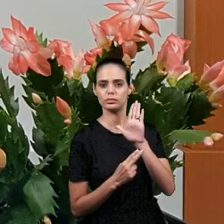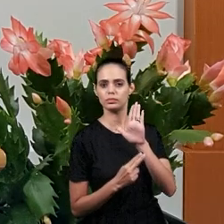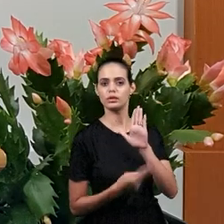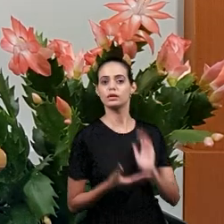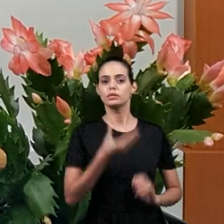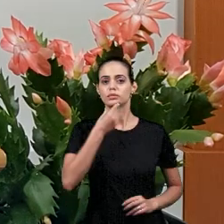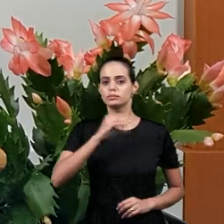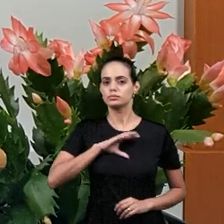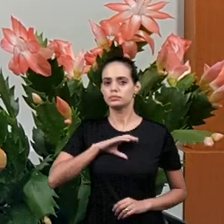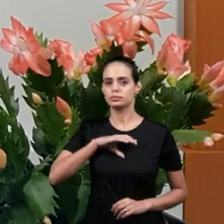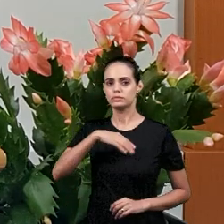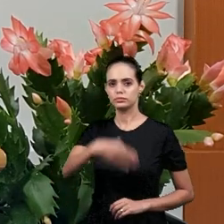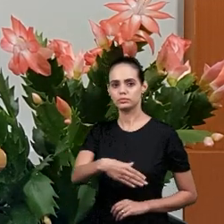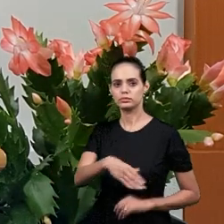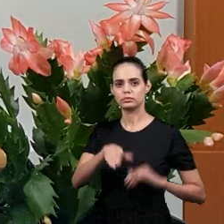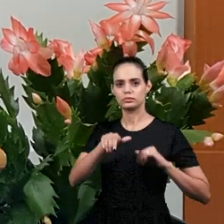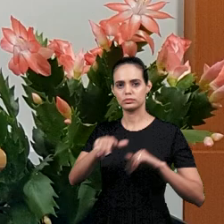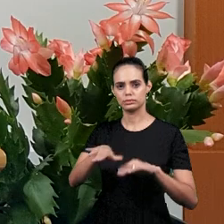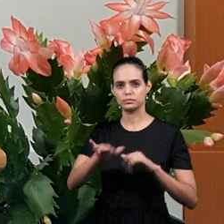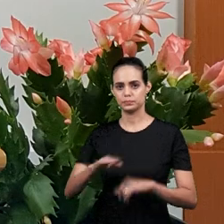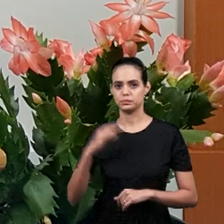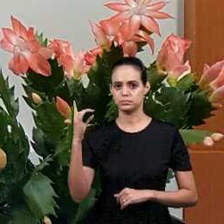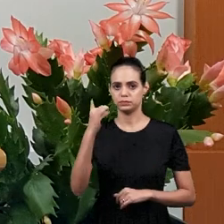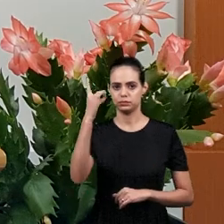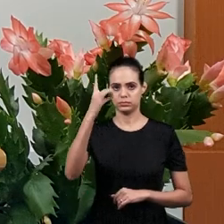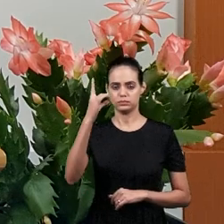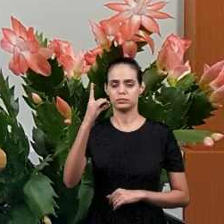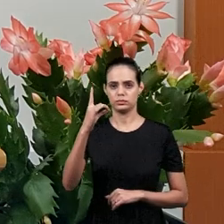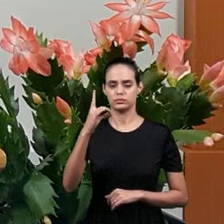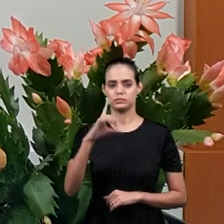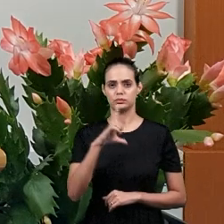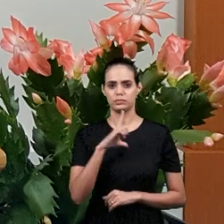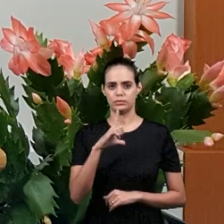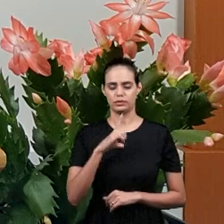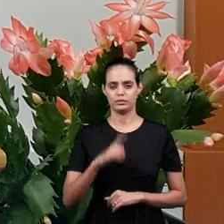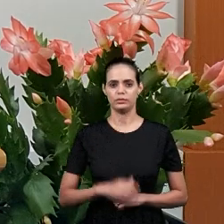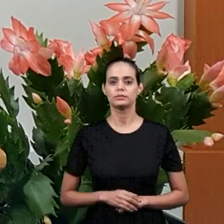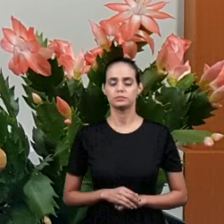ce que les frères et sœurs de plusieurs endroits ont envoyé.